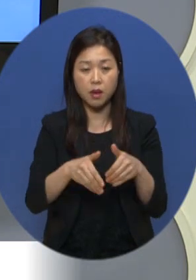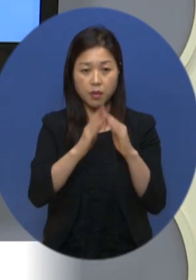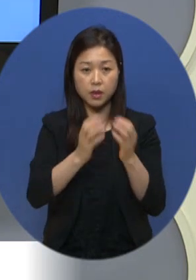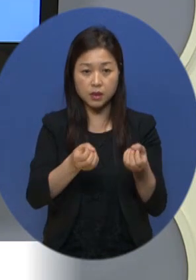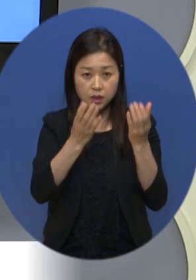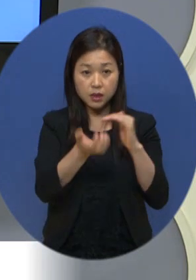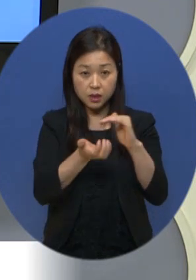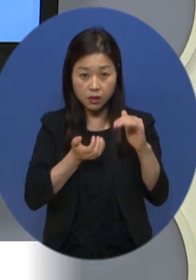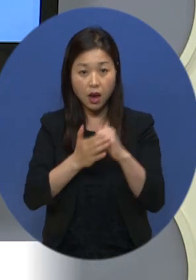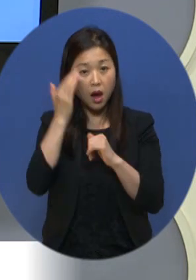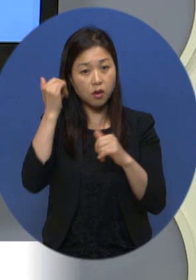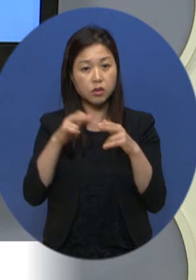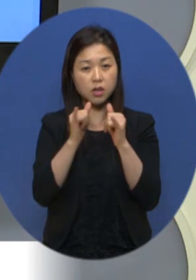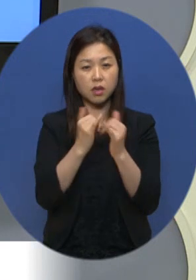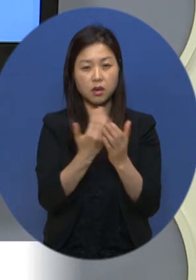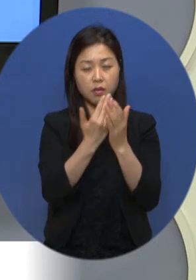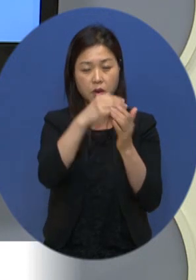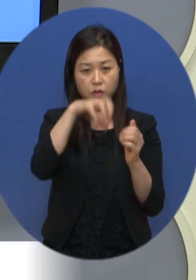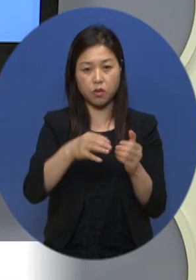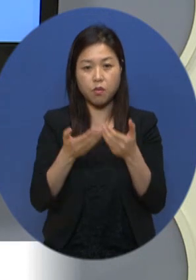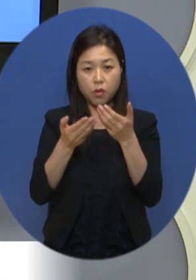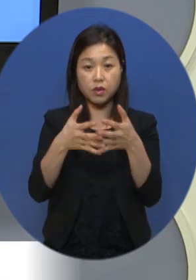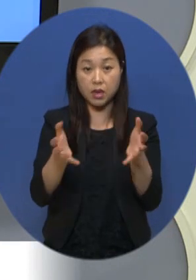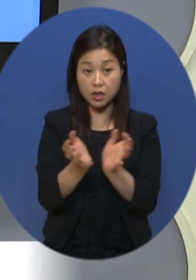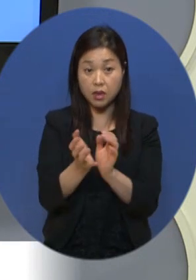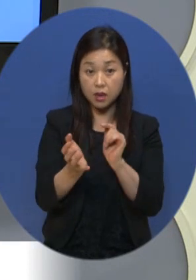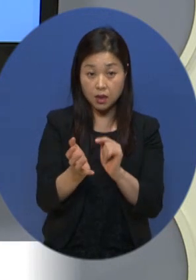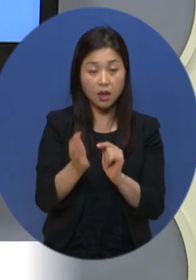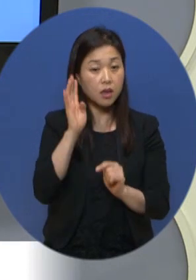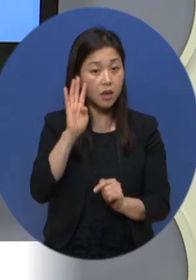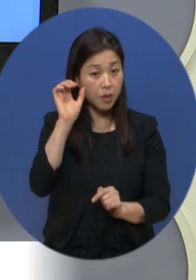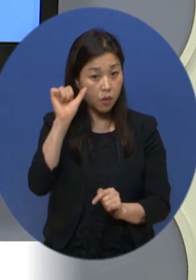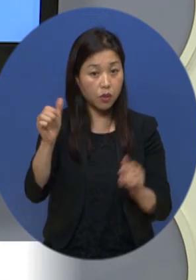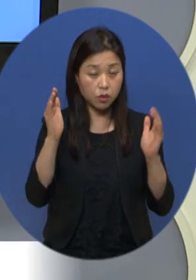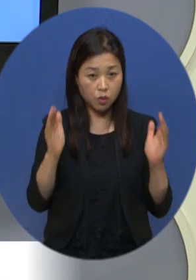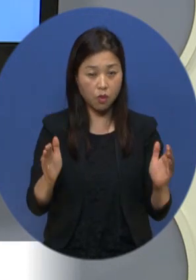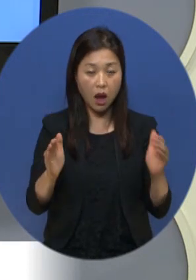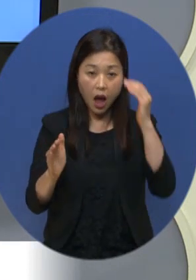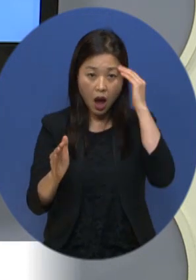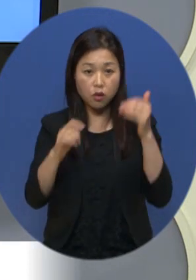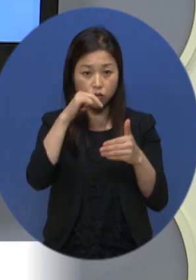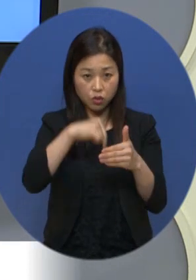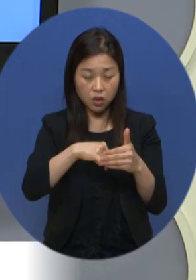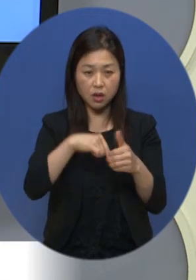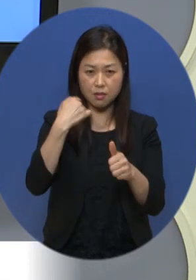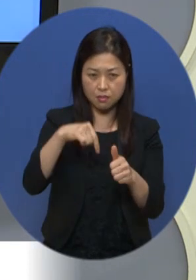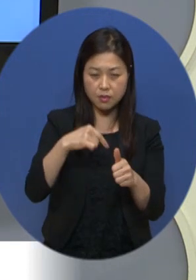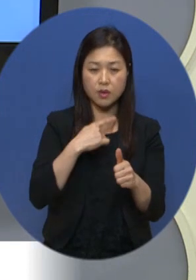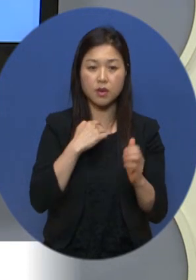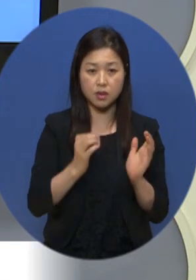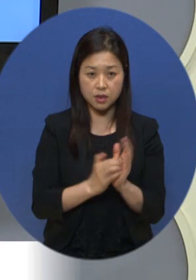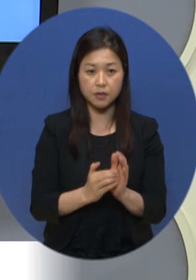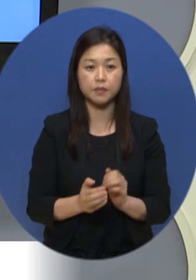한국장애인개발원 은 봉사단 을 대상으로 4박 5일간 국내 교육을 실시했습니다